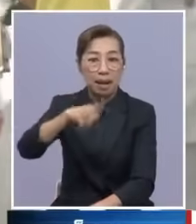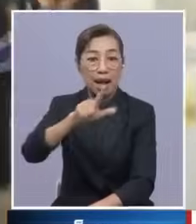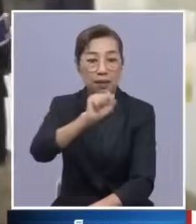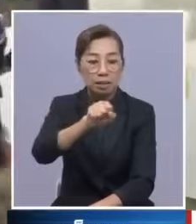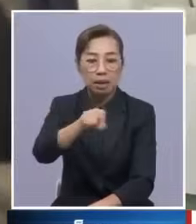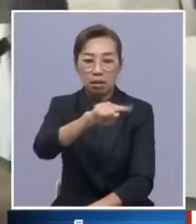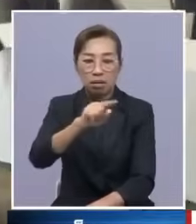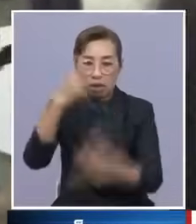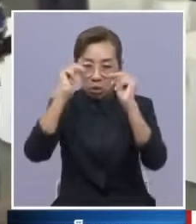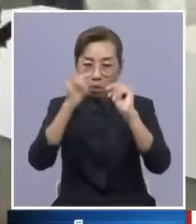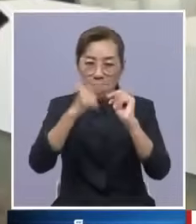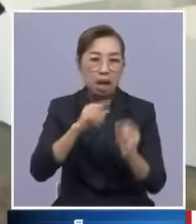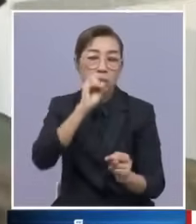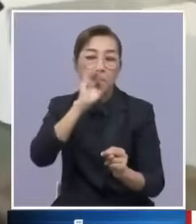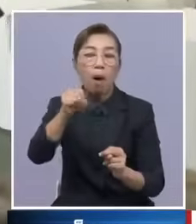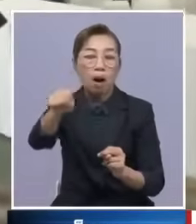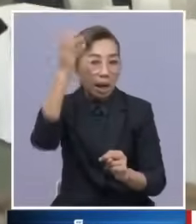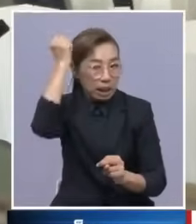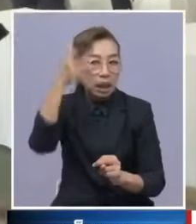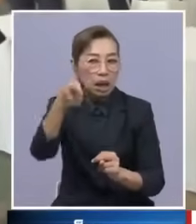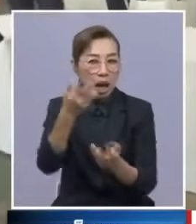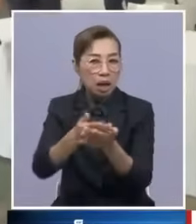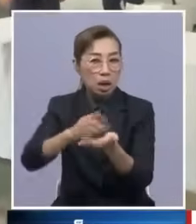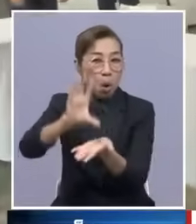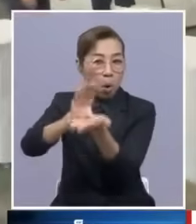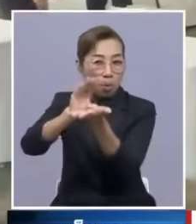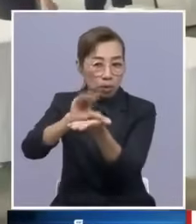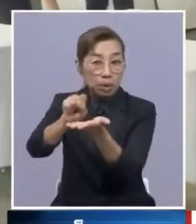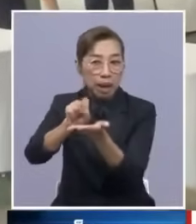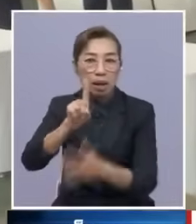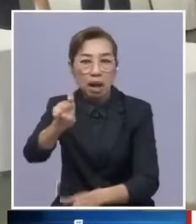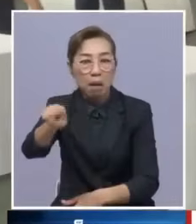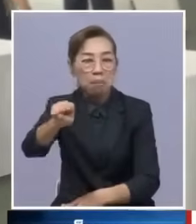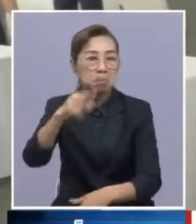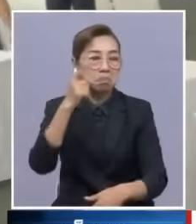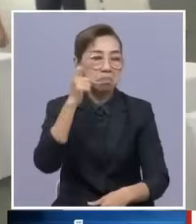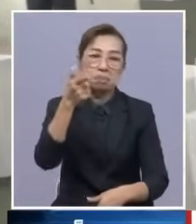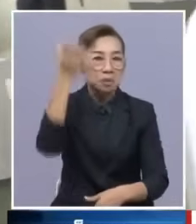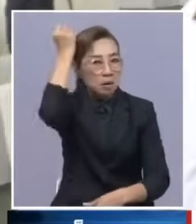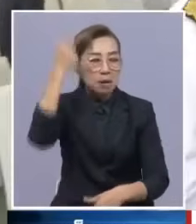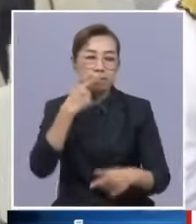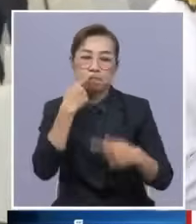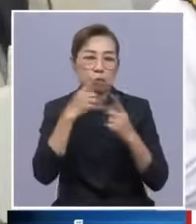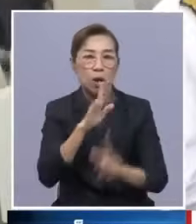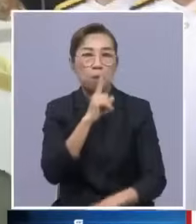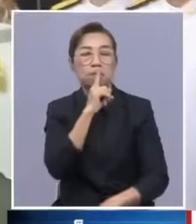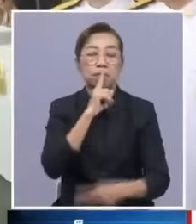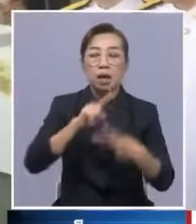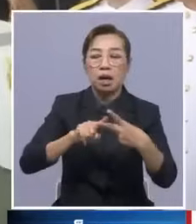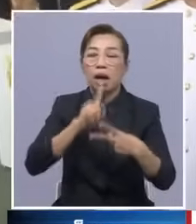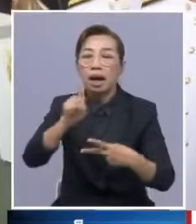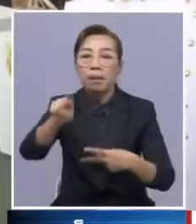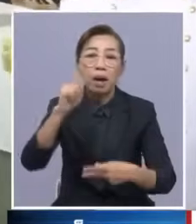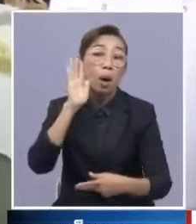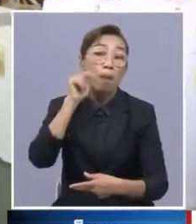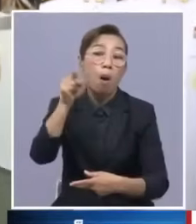อบคำถามนะนักข่าวไม่ลดละความพยายามสอบถามเรื่องของอาการป่วยคุณพ่ออีก โอ้โห เพราะมีคนออกมาตั้งข้อสังเกตว่าครบ100วันแล้วเมื่อไหร่จะก